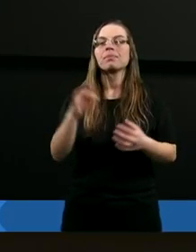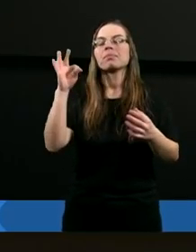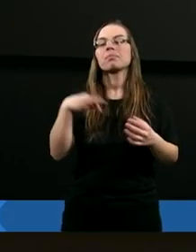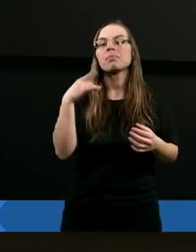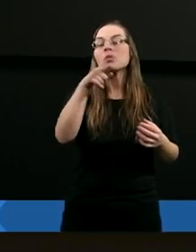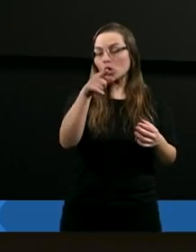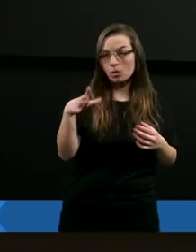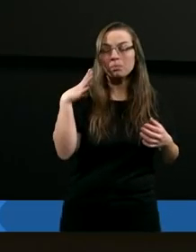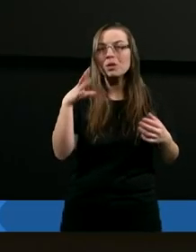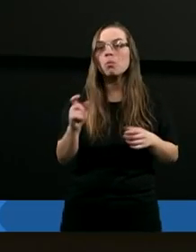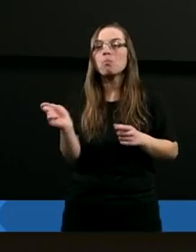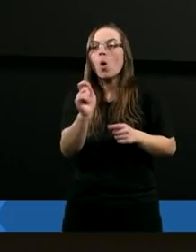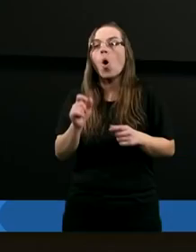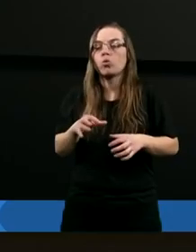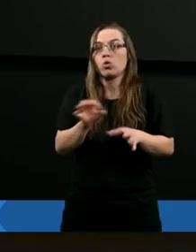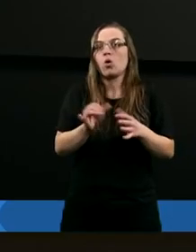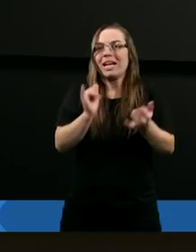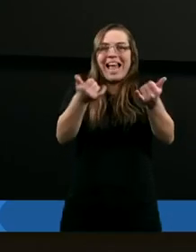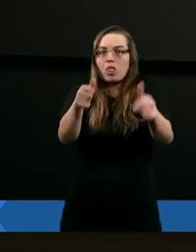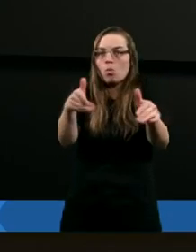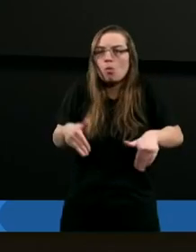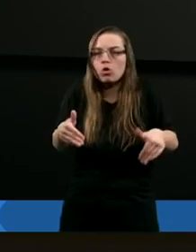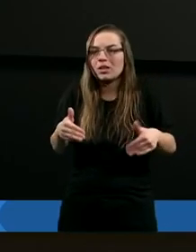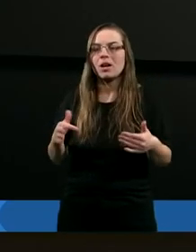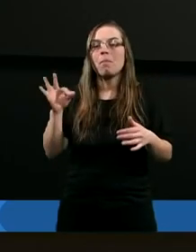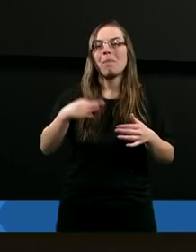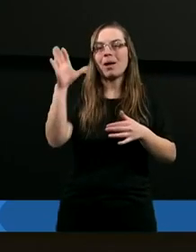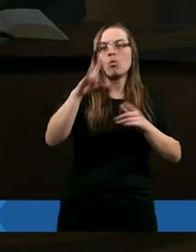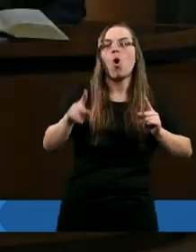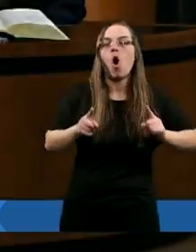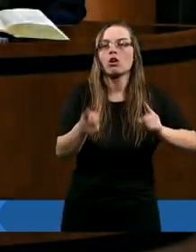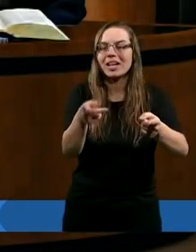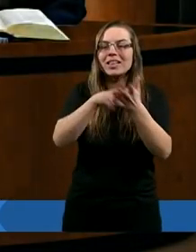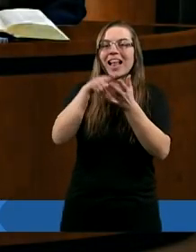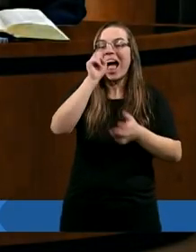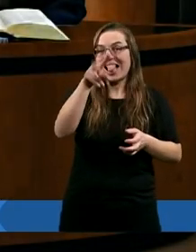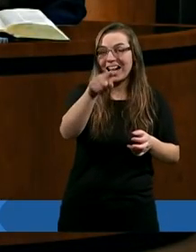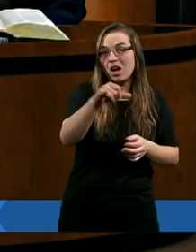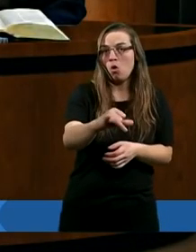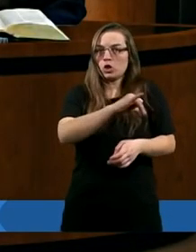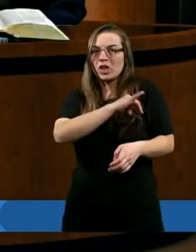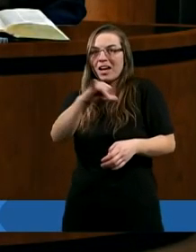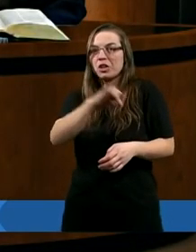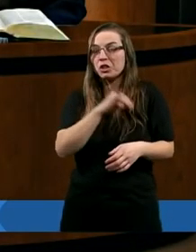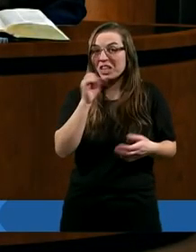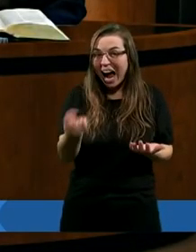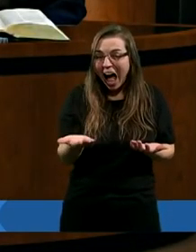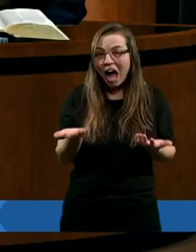Tak był tym poruszony, pomyślał, jak to możliwe. Pan Bóg oddziałuje na takiego grzesznika,